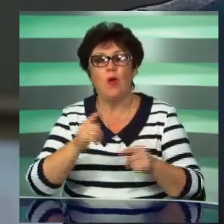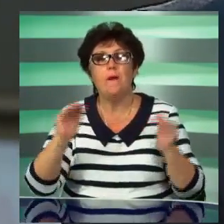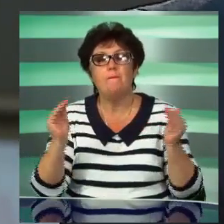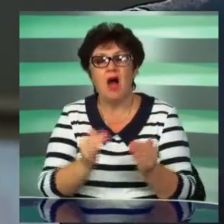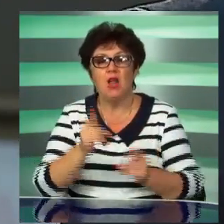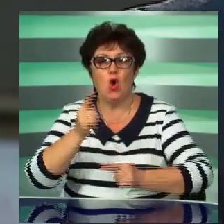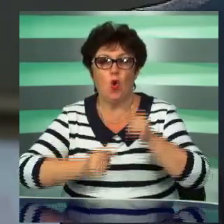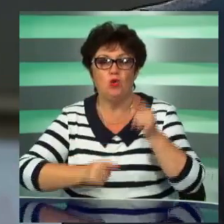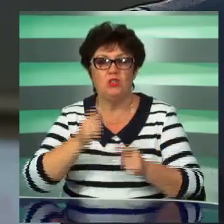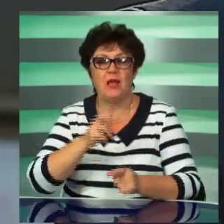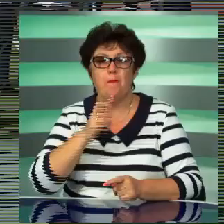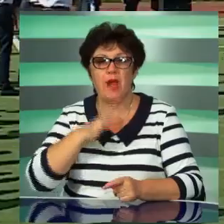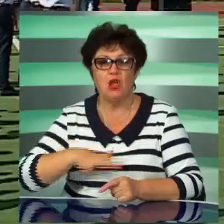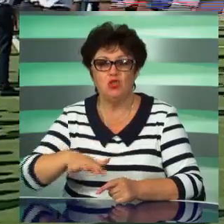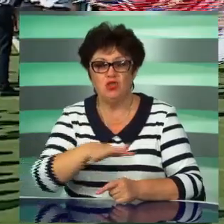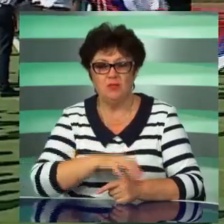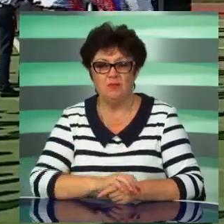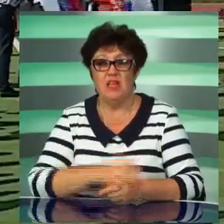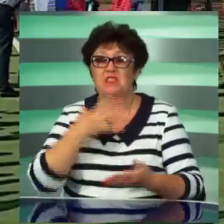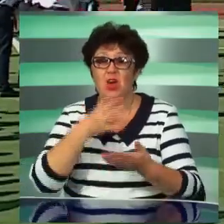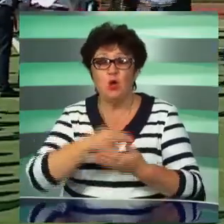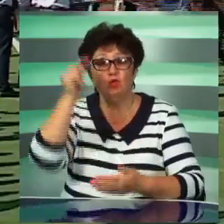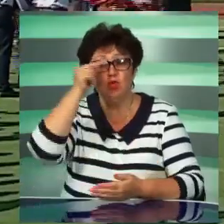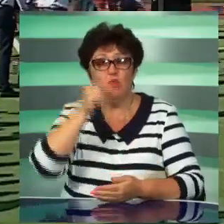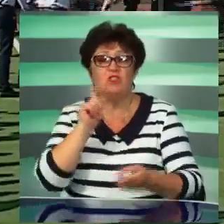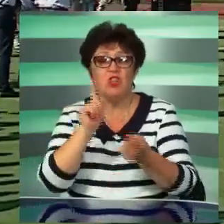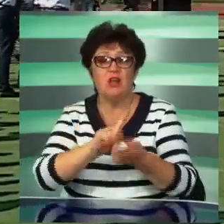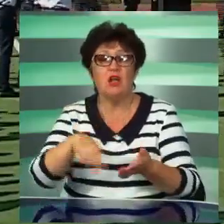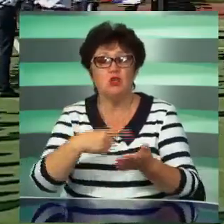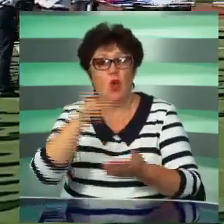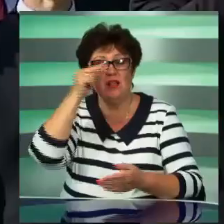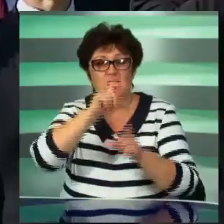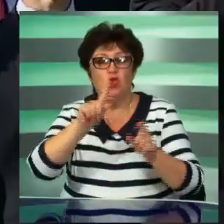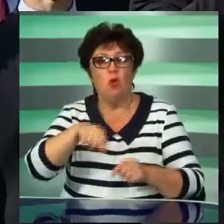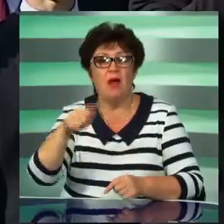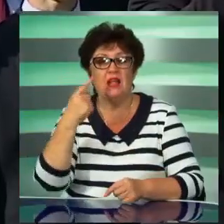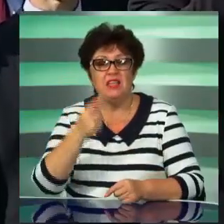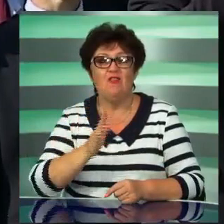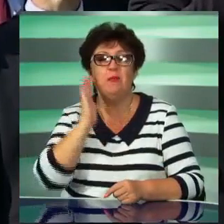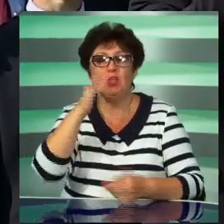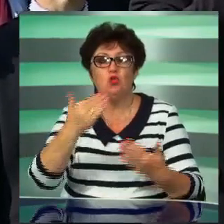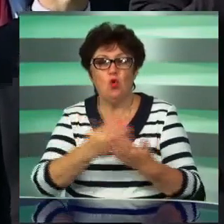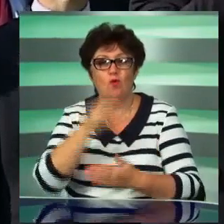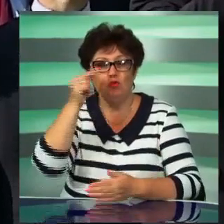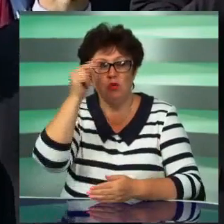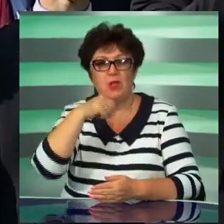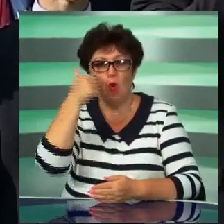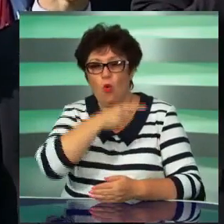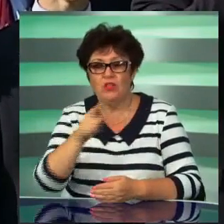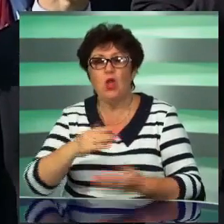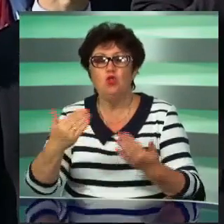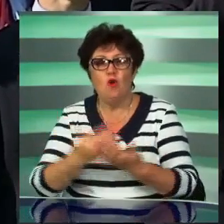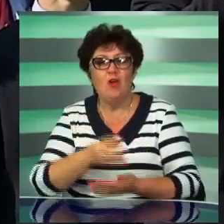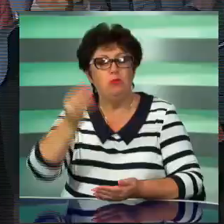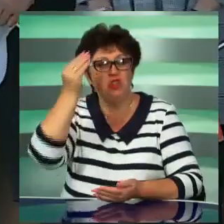малой родины Брянщины. Своих учеников встречает и городской лицей номер один. Впереди новый учебный год и новые